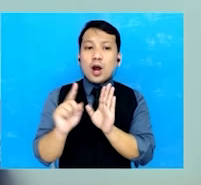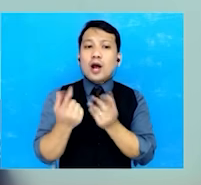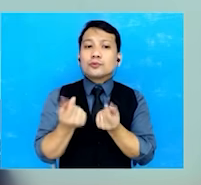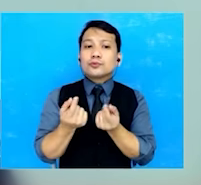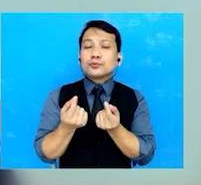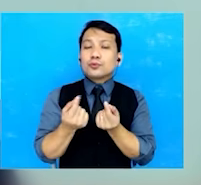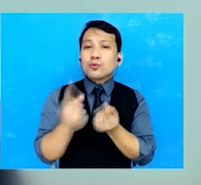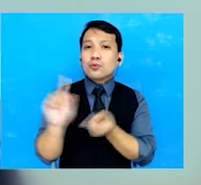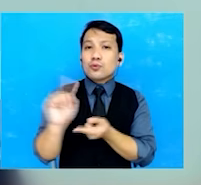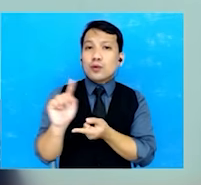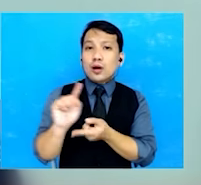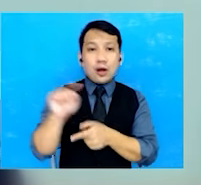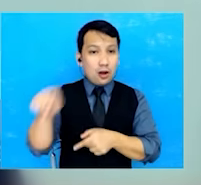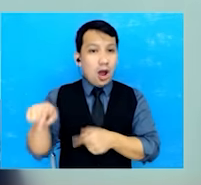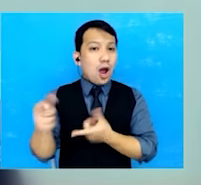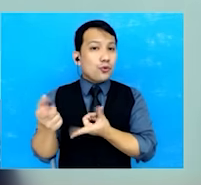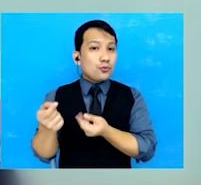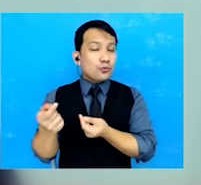What did